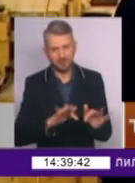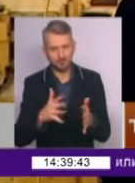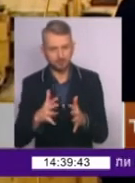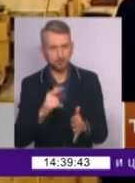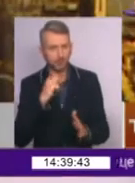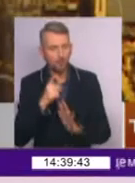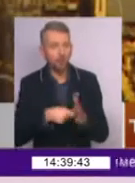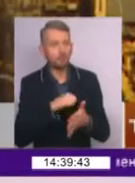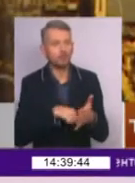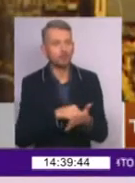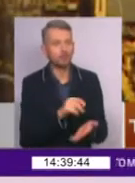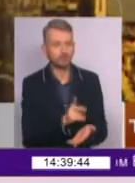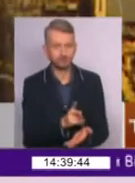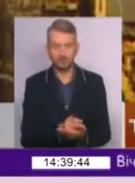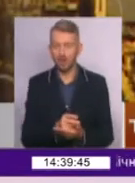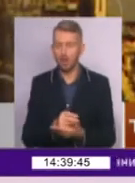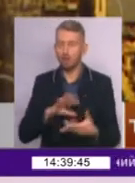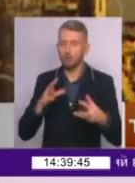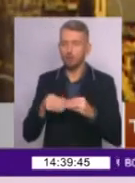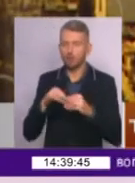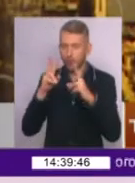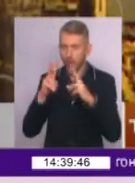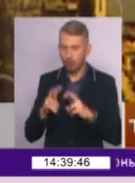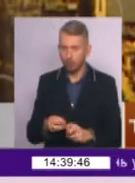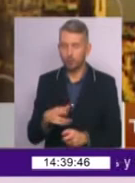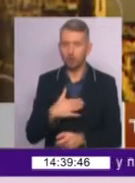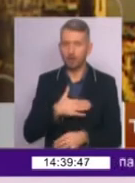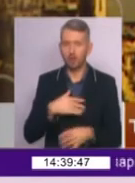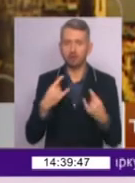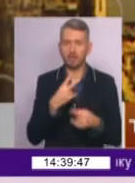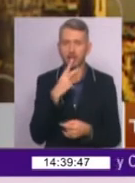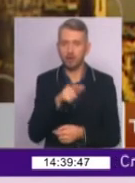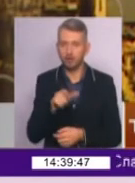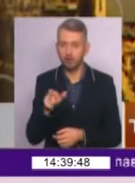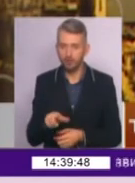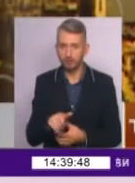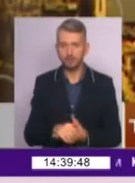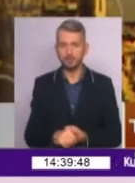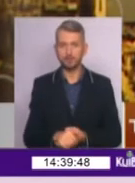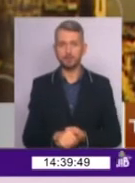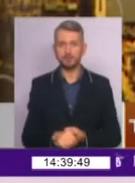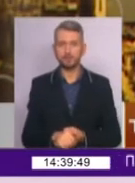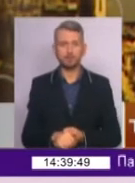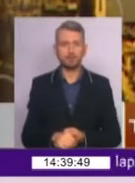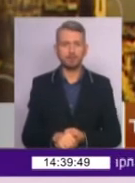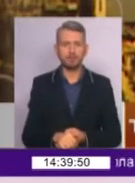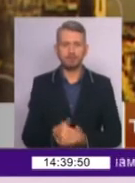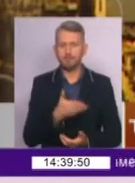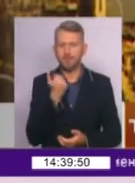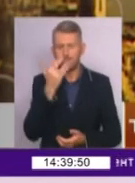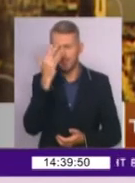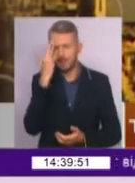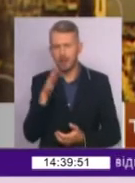його викликав. Тож, підсумуючи про діагностику для наших телеглядачів, немає сенсу